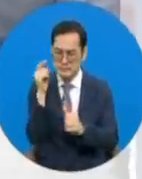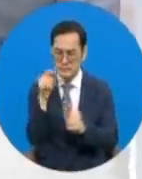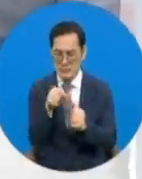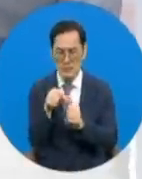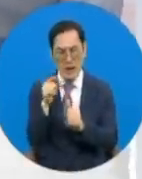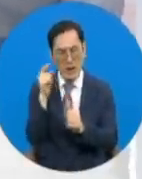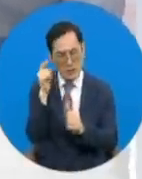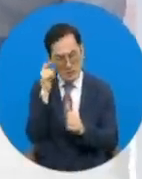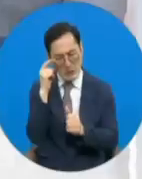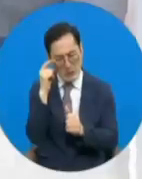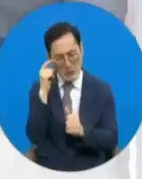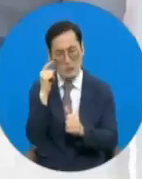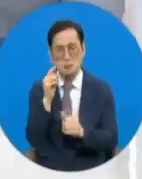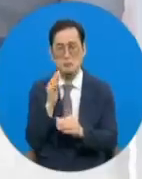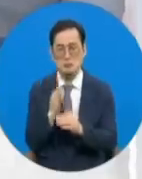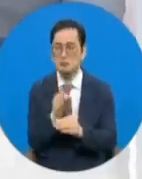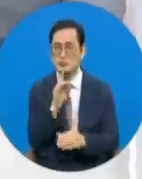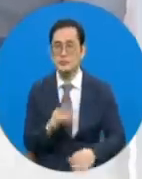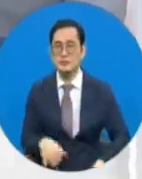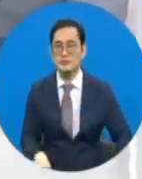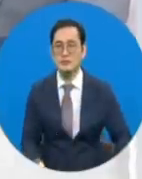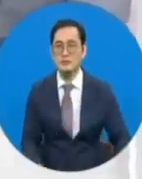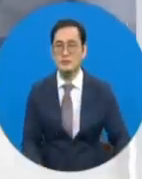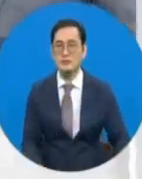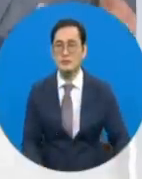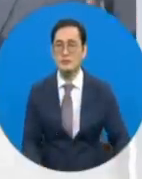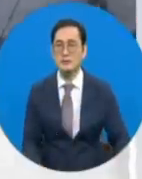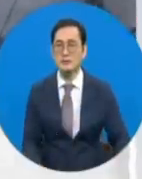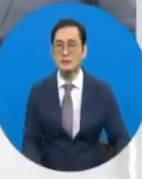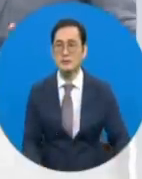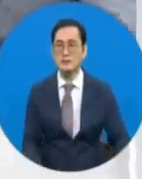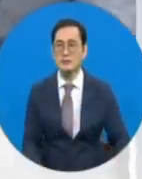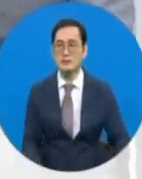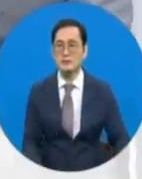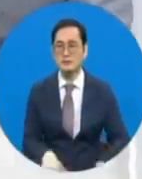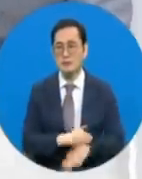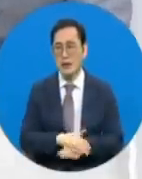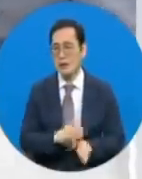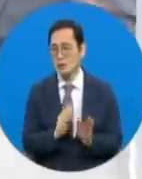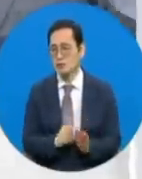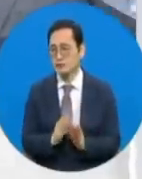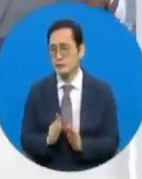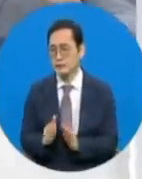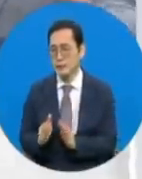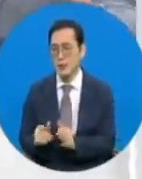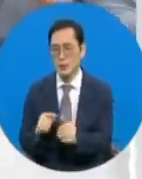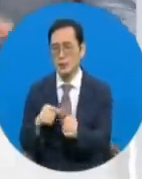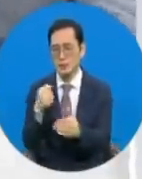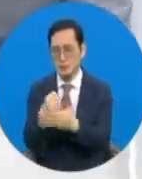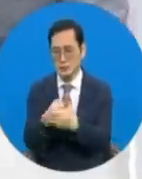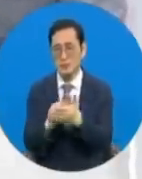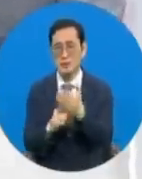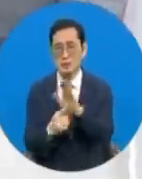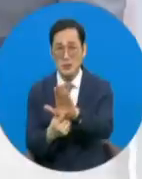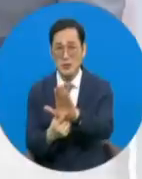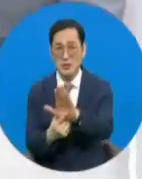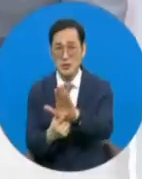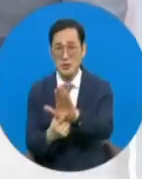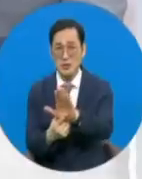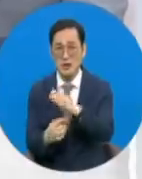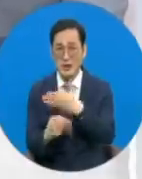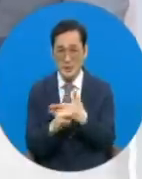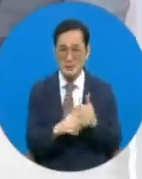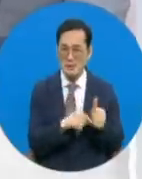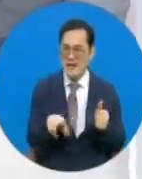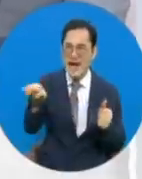사실이거든요. 네. 그렇다면 그걸 잘 준비해서 전열을 가다듬고 있다가 내정이 되면 확 이렇게 문제제기를 해야